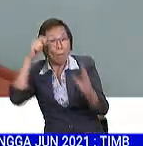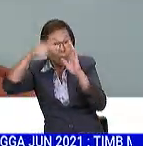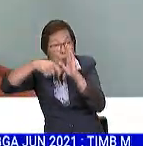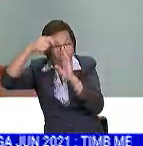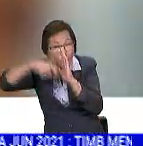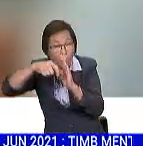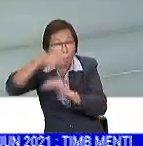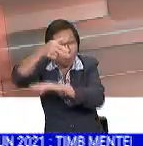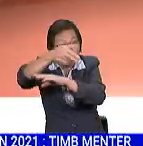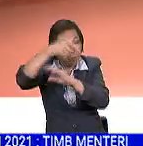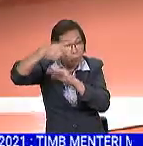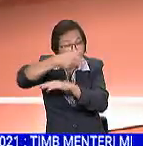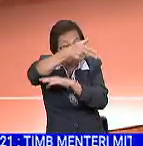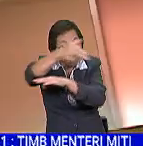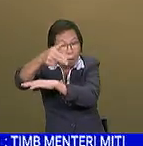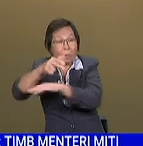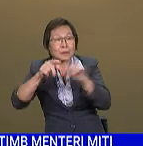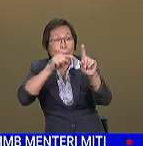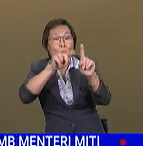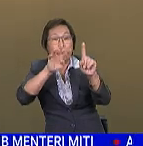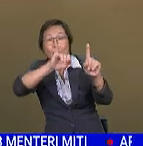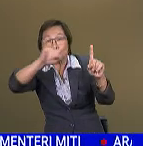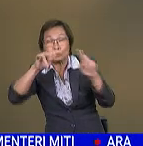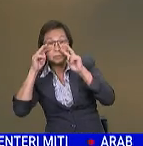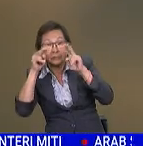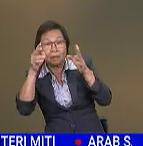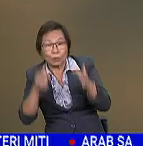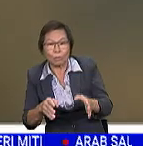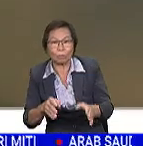ia meraih 1.4 juta tontonan.